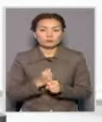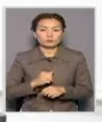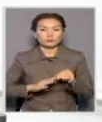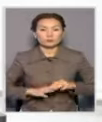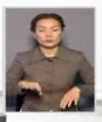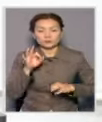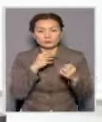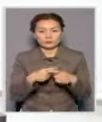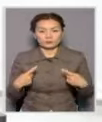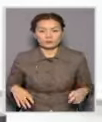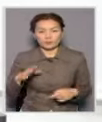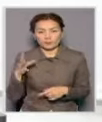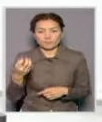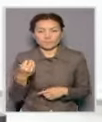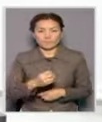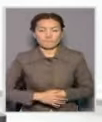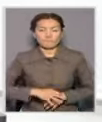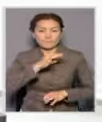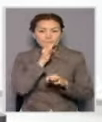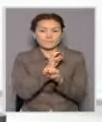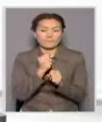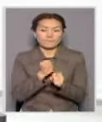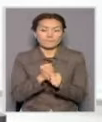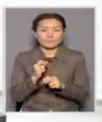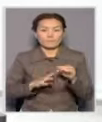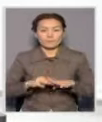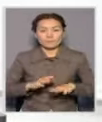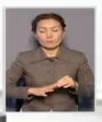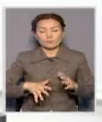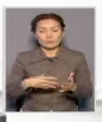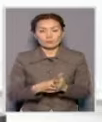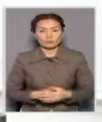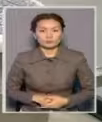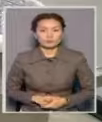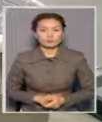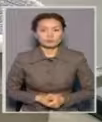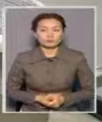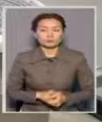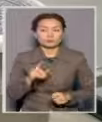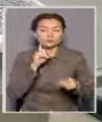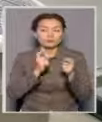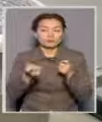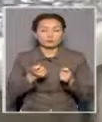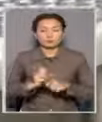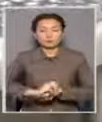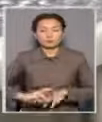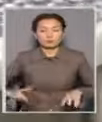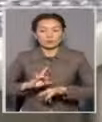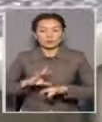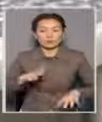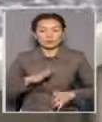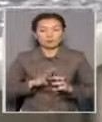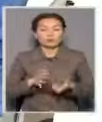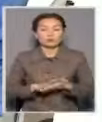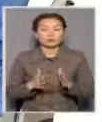лекарственных средств а также фармацевтических препаратов и субстанции на заседании правительства министр отметил что